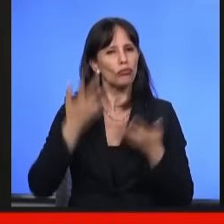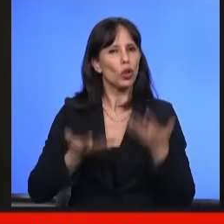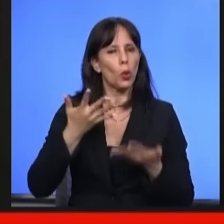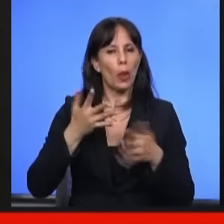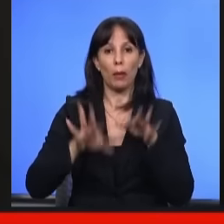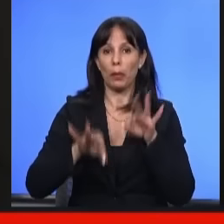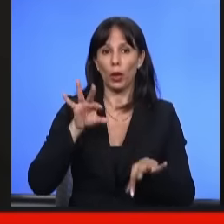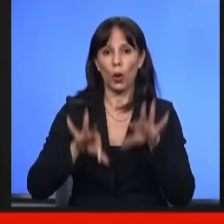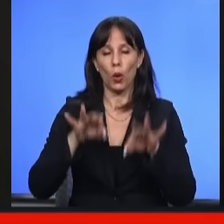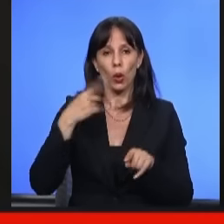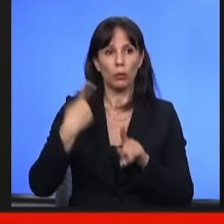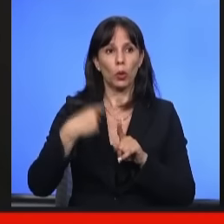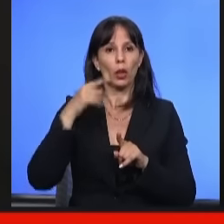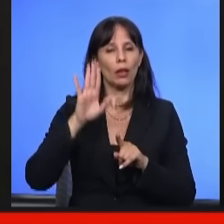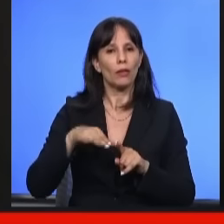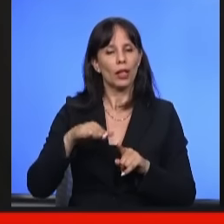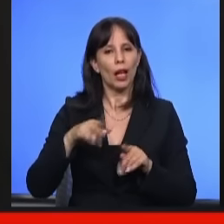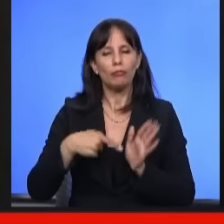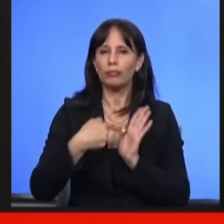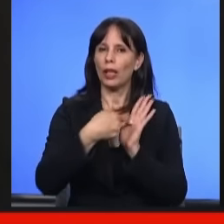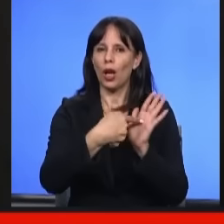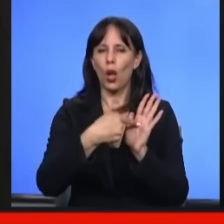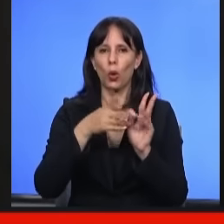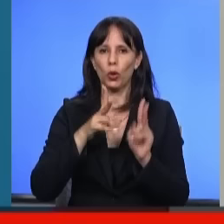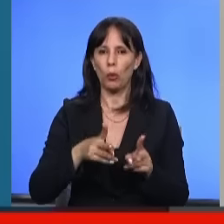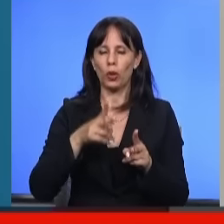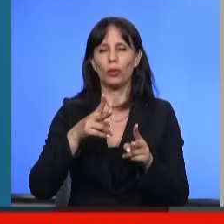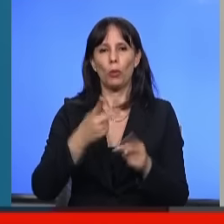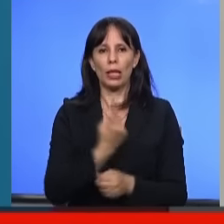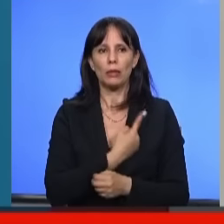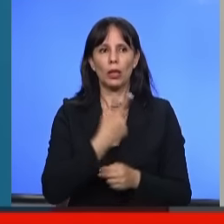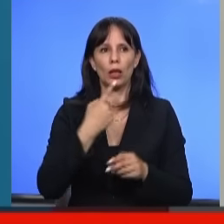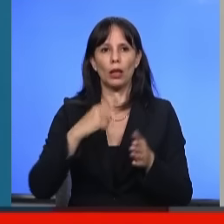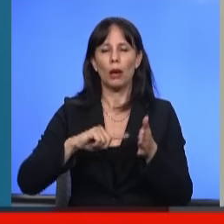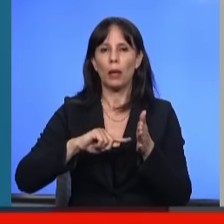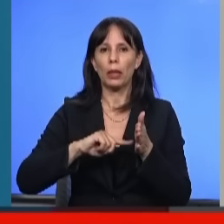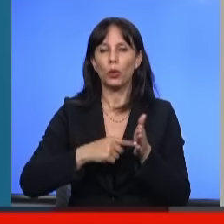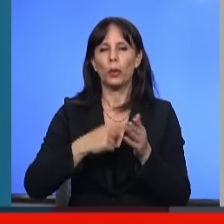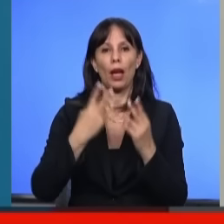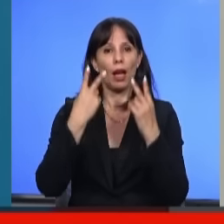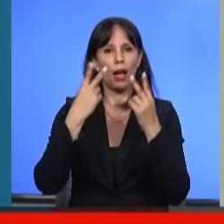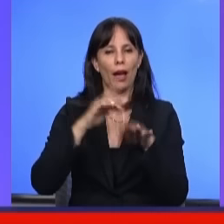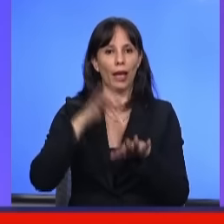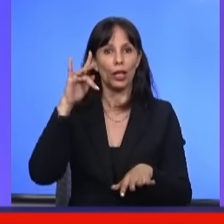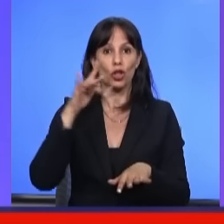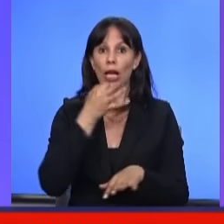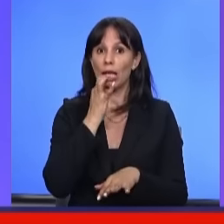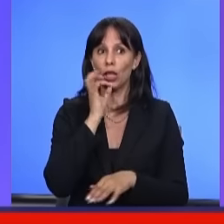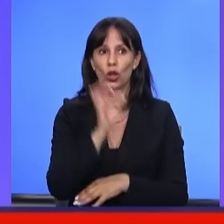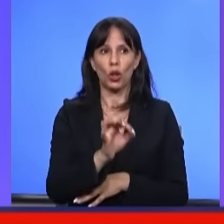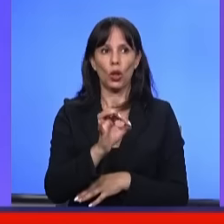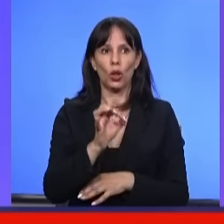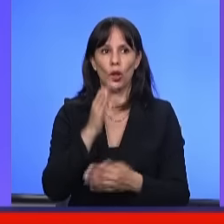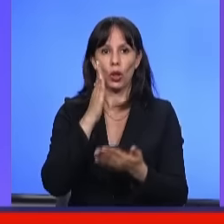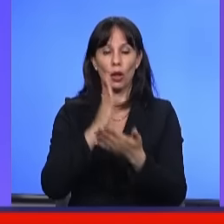ולכן גם הצורך לגלות קצת הומור עצמי בנקודה הרגישה ביותר, גילו המתקדם. It's been a year since I delivered